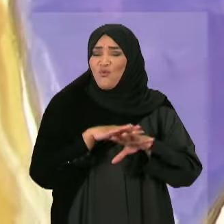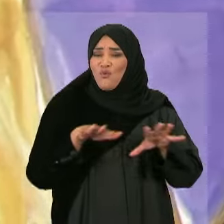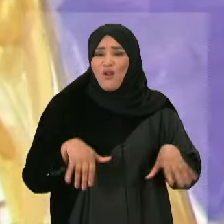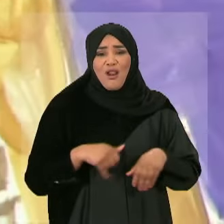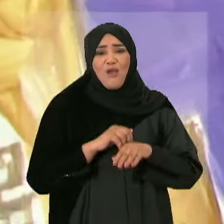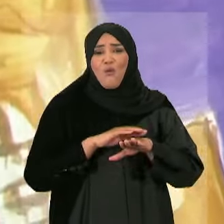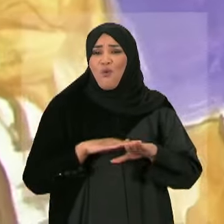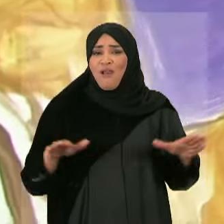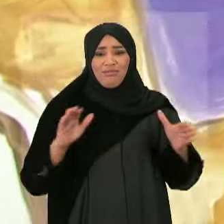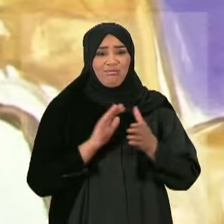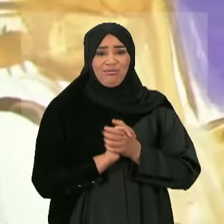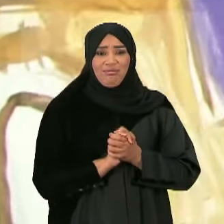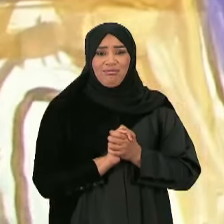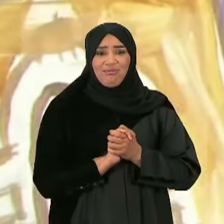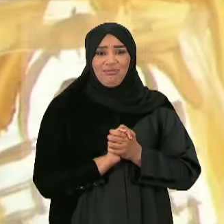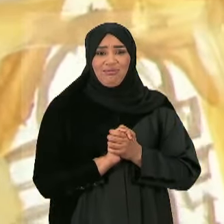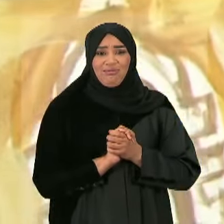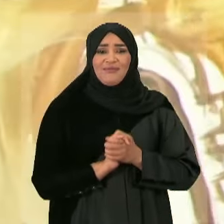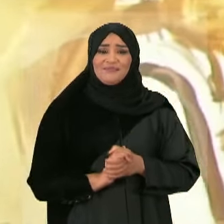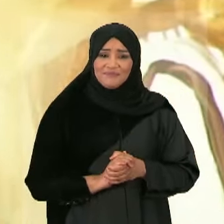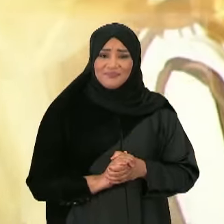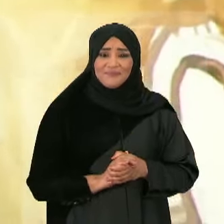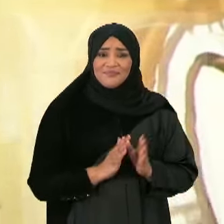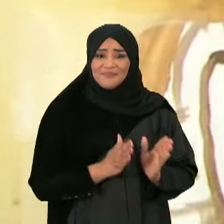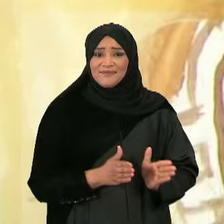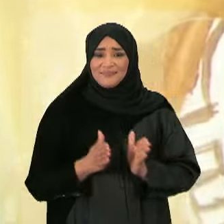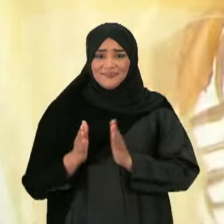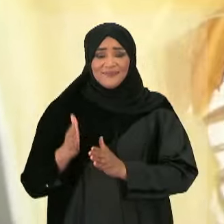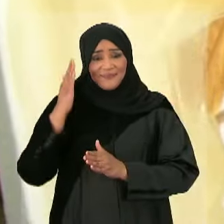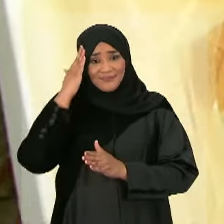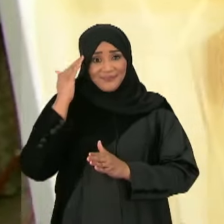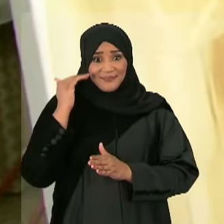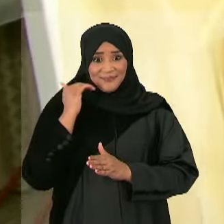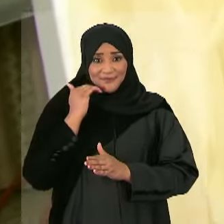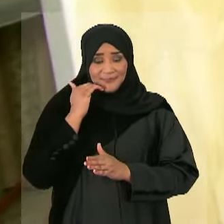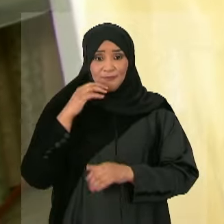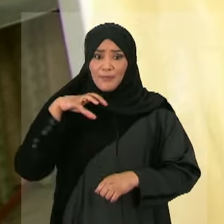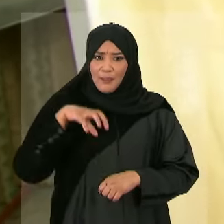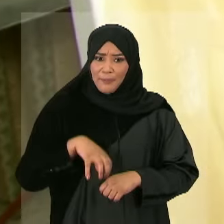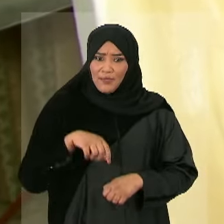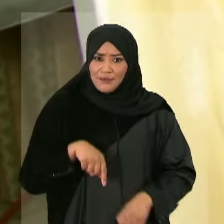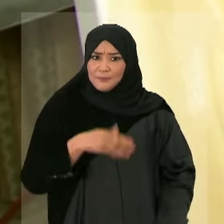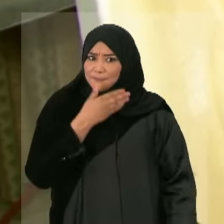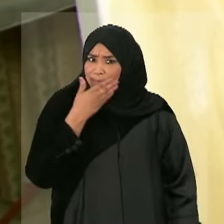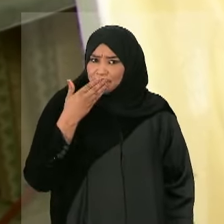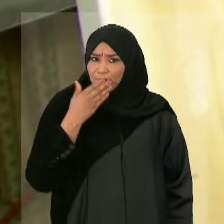لا شك بشهر رمضان منحس إنه المدينة هون بتتغير ظروفها، منصير نشوف